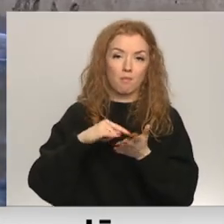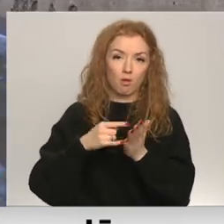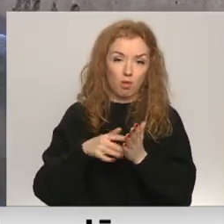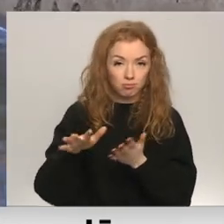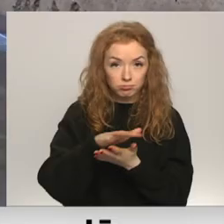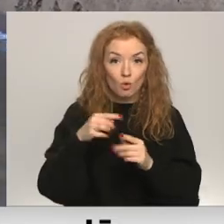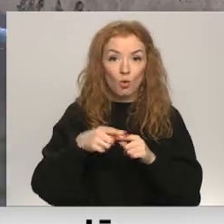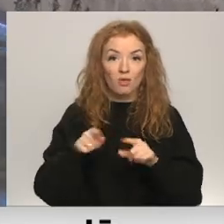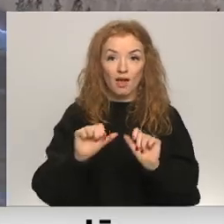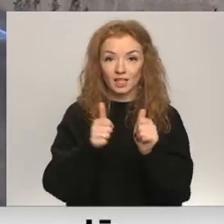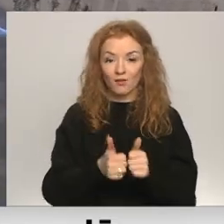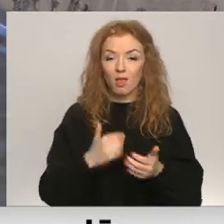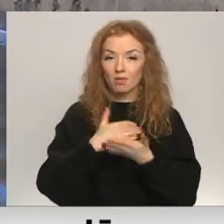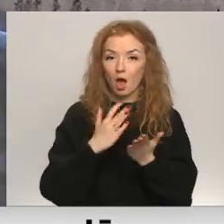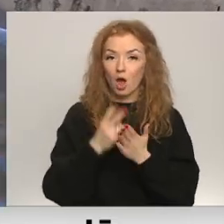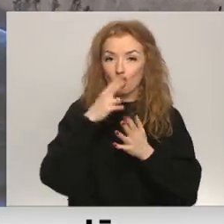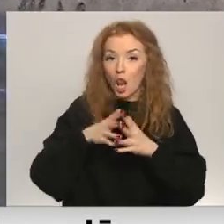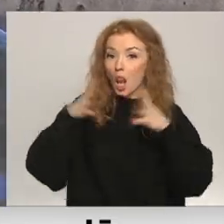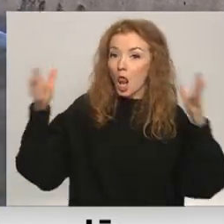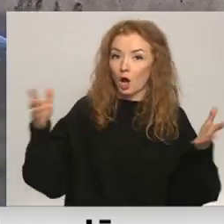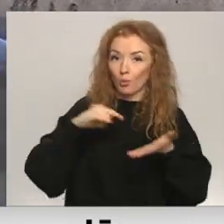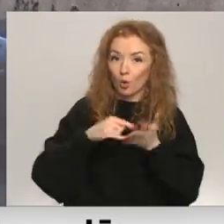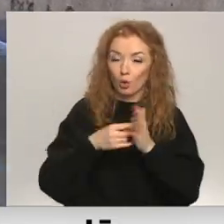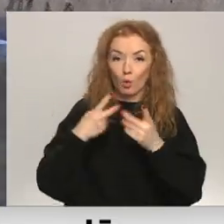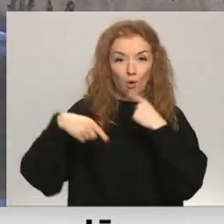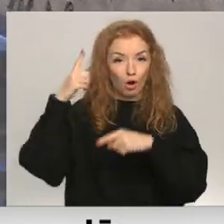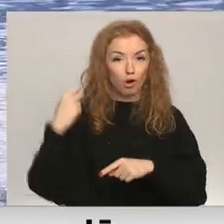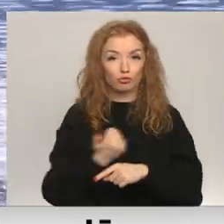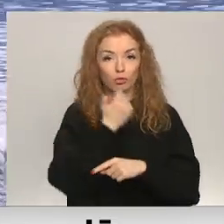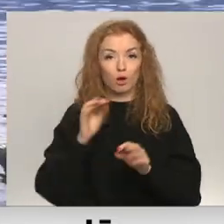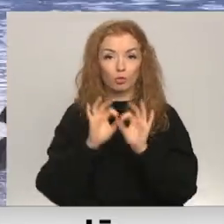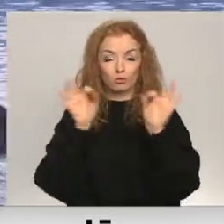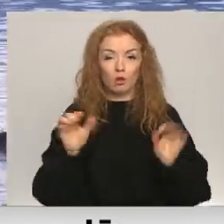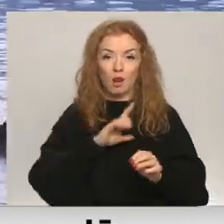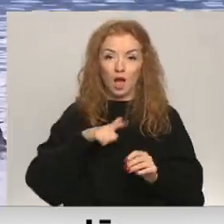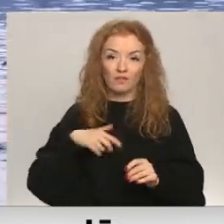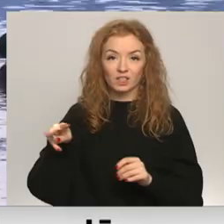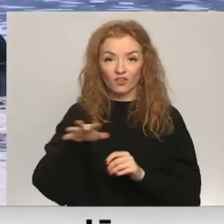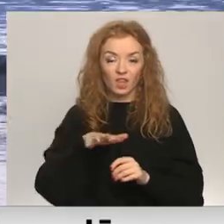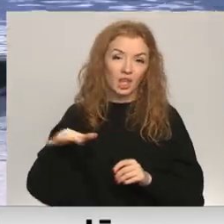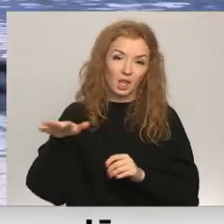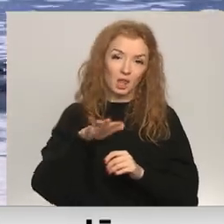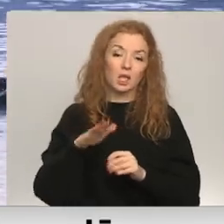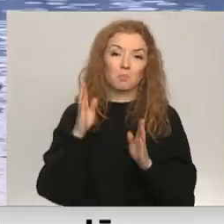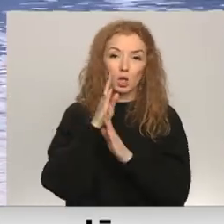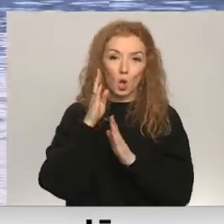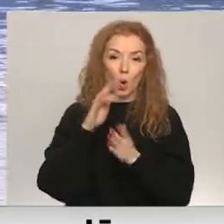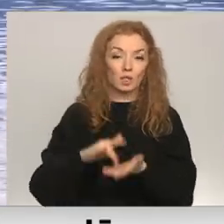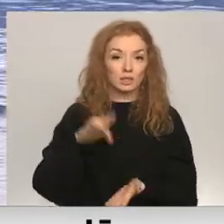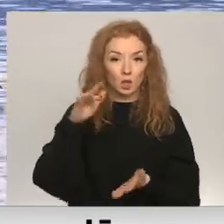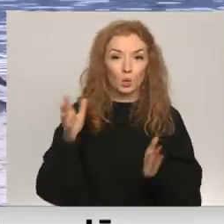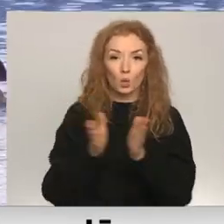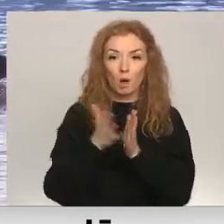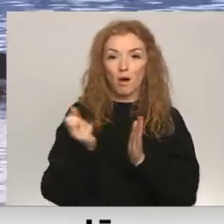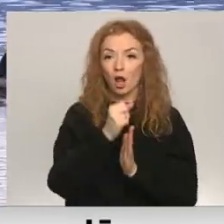Tā izveide ir daļa no lielākā projekta, kuru pērnā gadā ir uzsācis Latvijas vides geoloģijas un meteoroloģijas centrs kopā